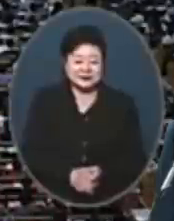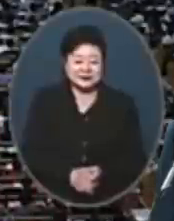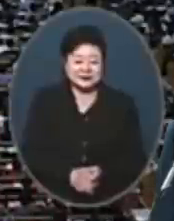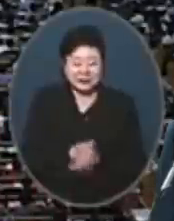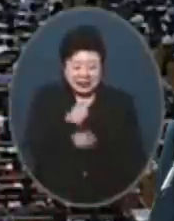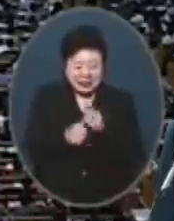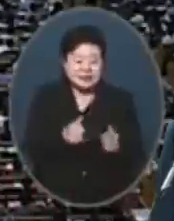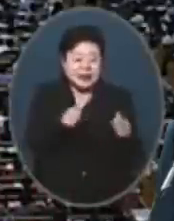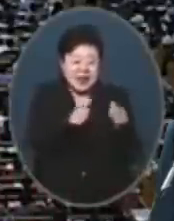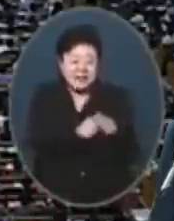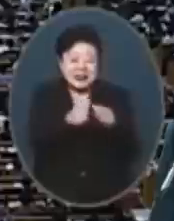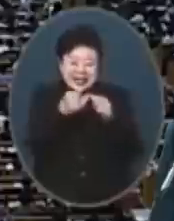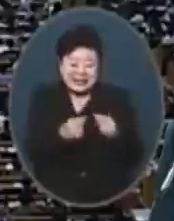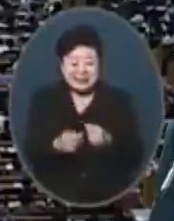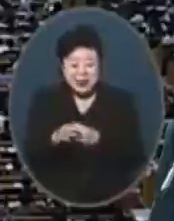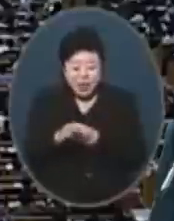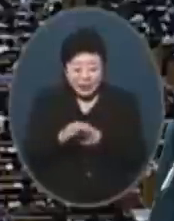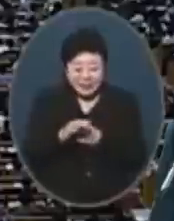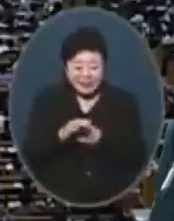하나님이 함께 계시면